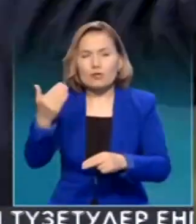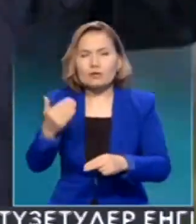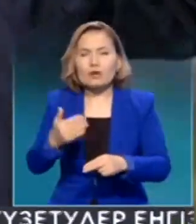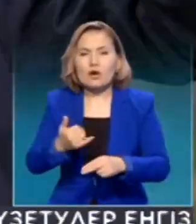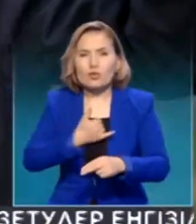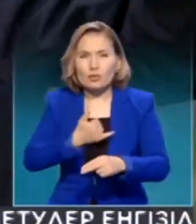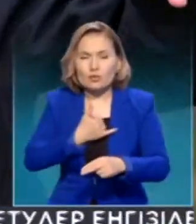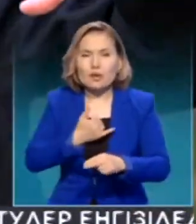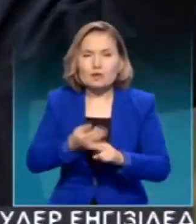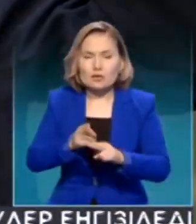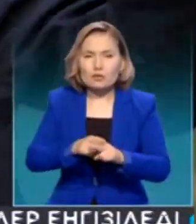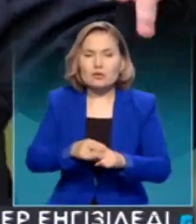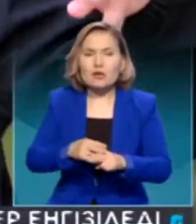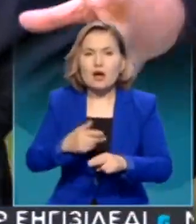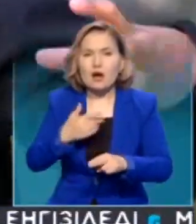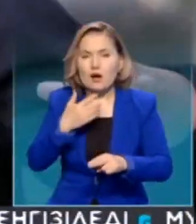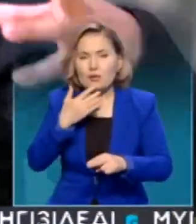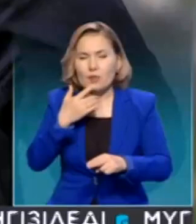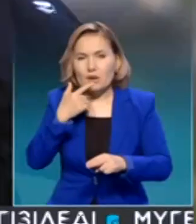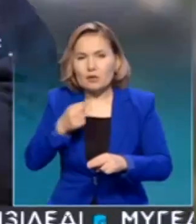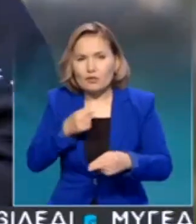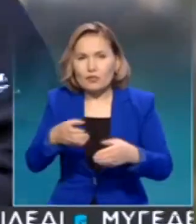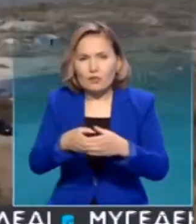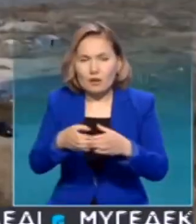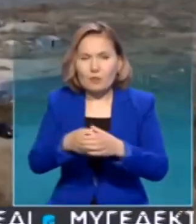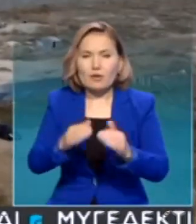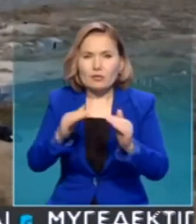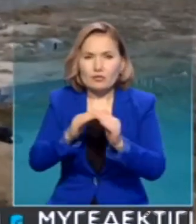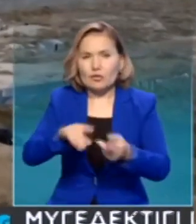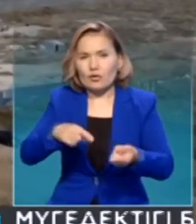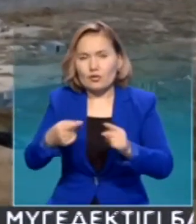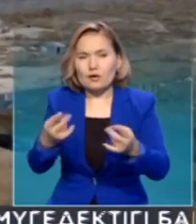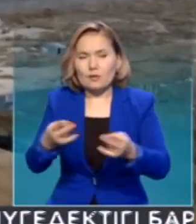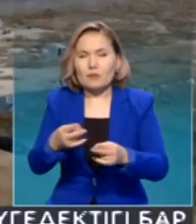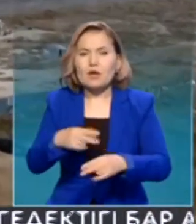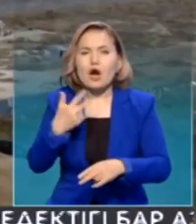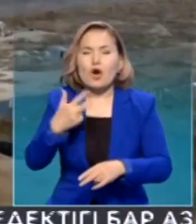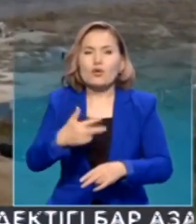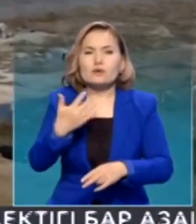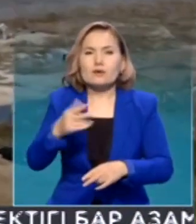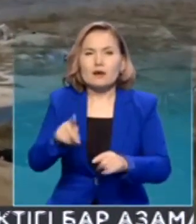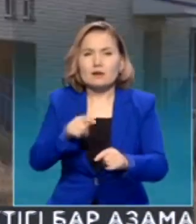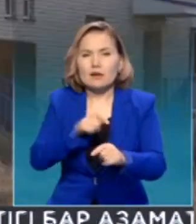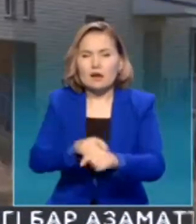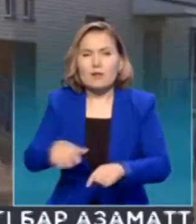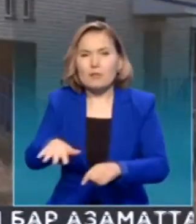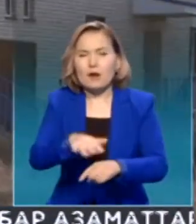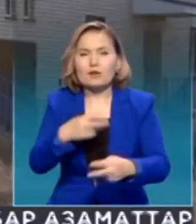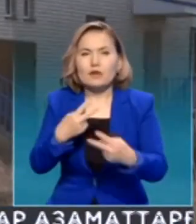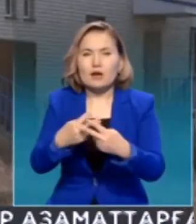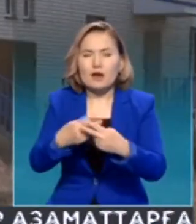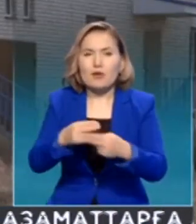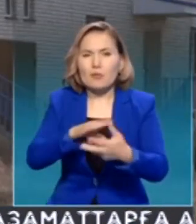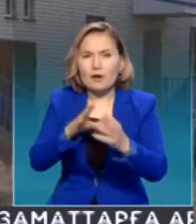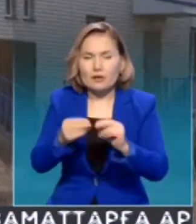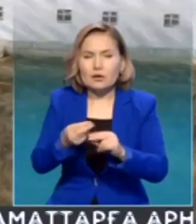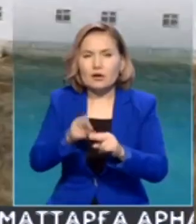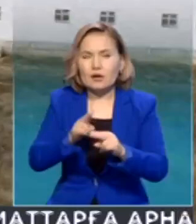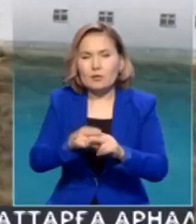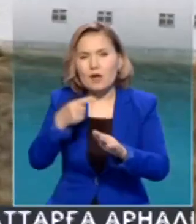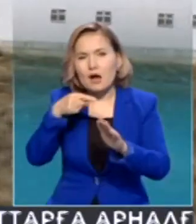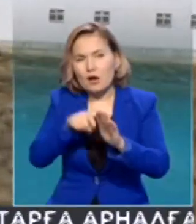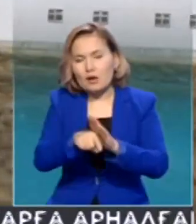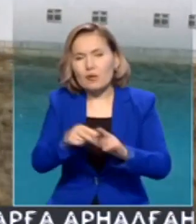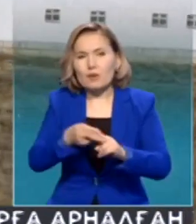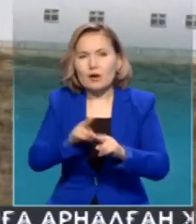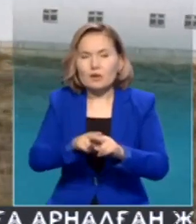бар, қақ орталықта орналасқан үлкен жерде алып отқан. Соларды түгел көшірсе. Ауданы 35 мың шаршы метр тергеу изоляторында әкімшілік ғимарат, тергеу